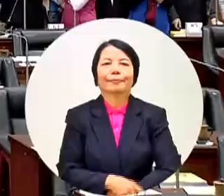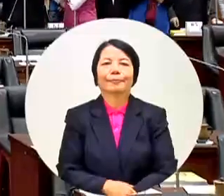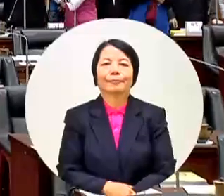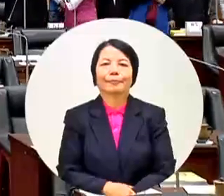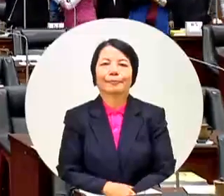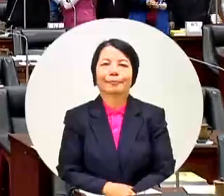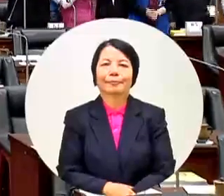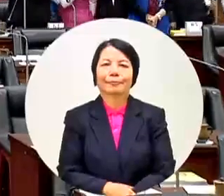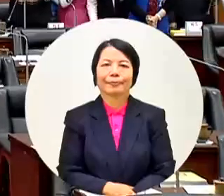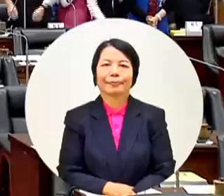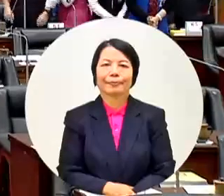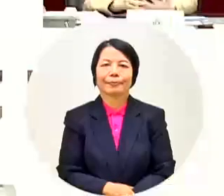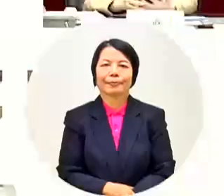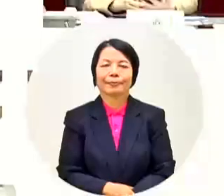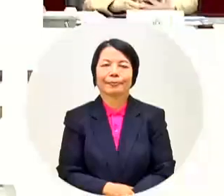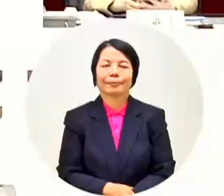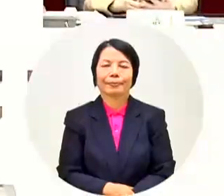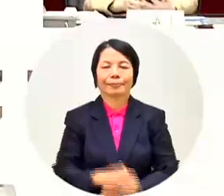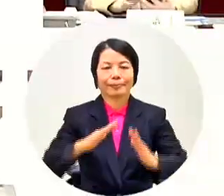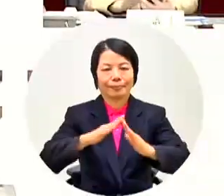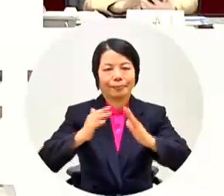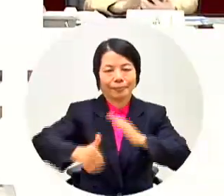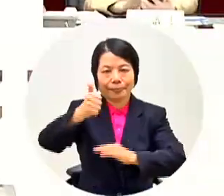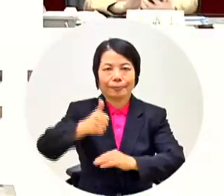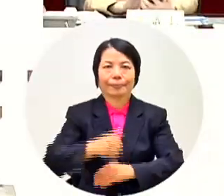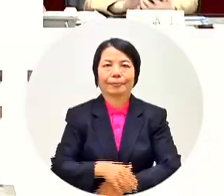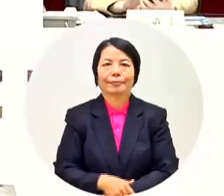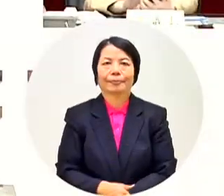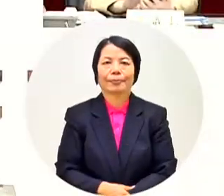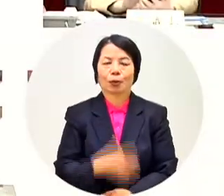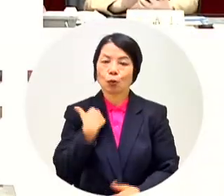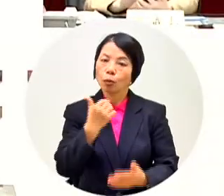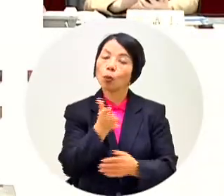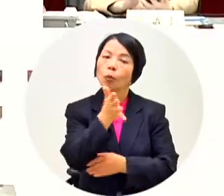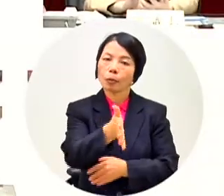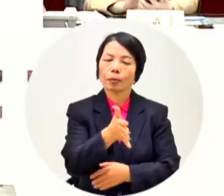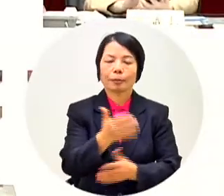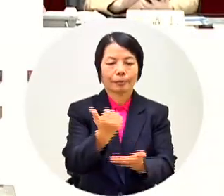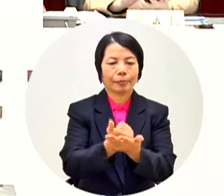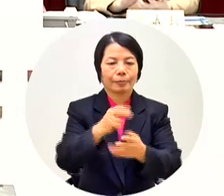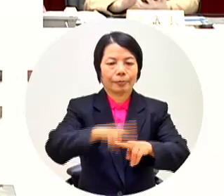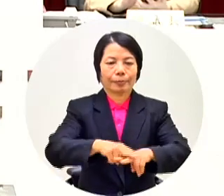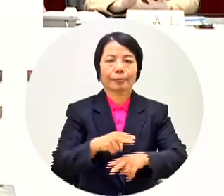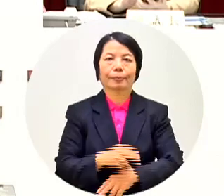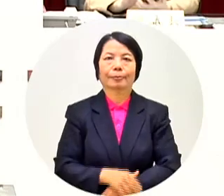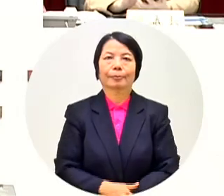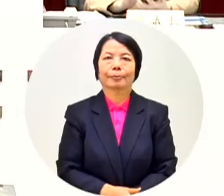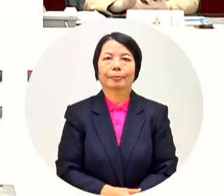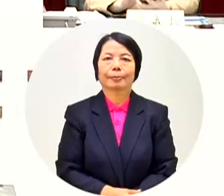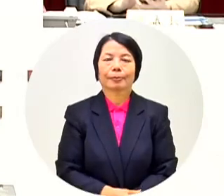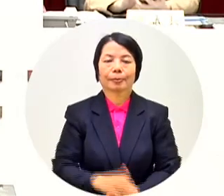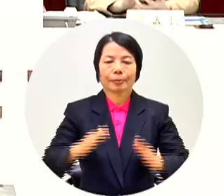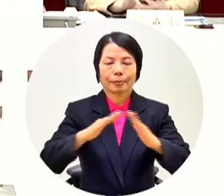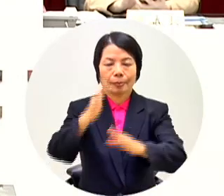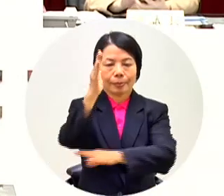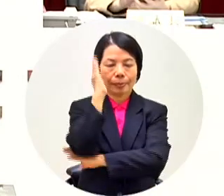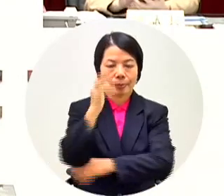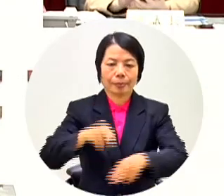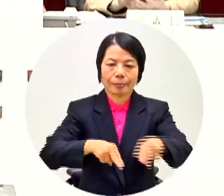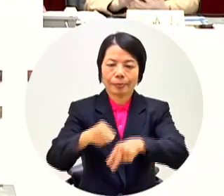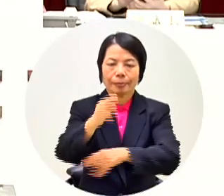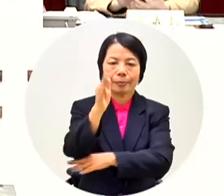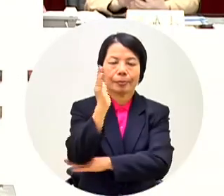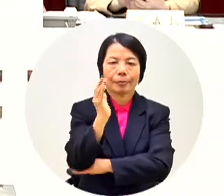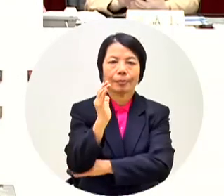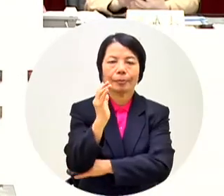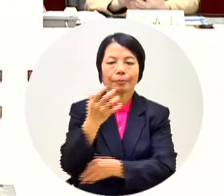谢，谢谢。市长，我请教你啊，请坐了哈。市政府是行政的单位啦，吼，啊，议会监督的单